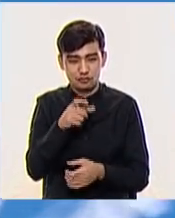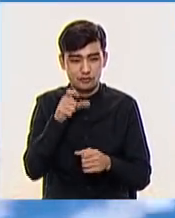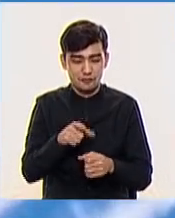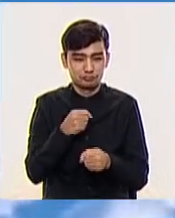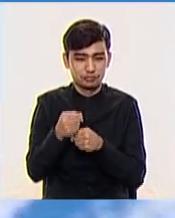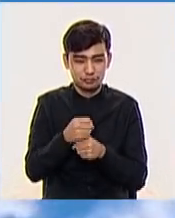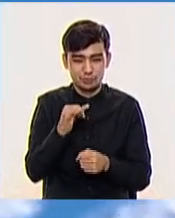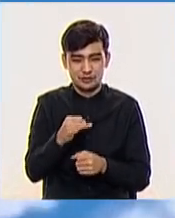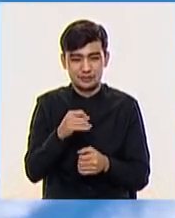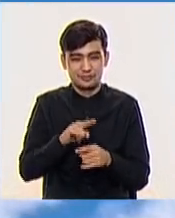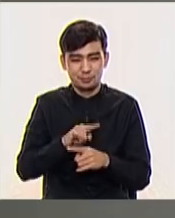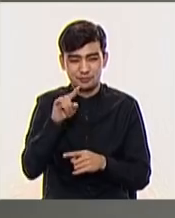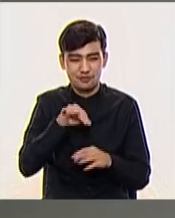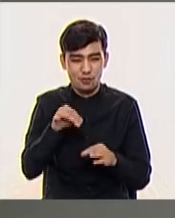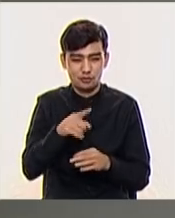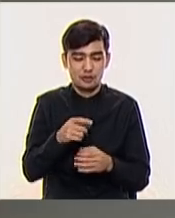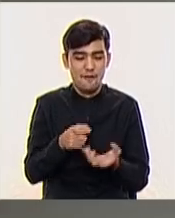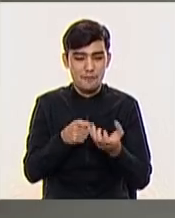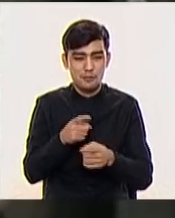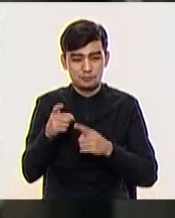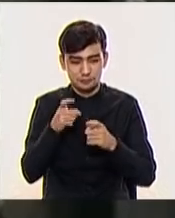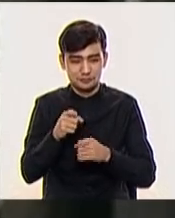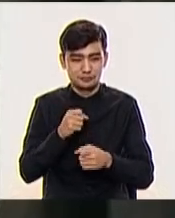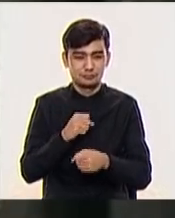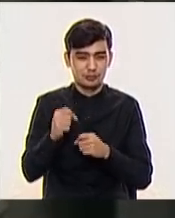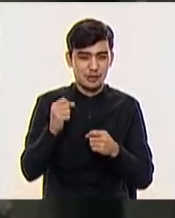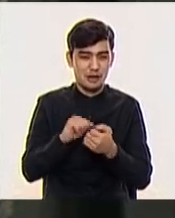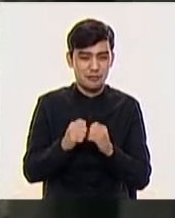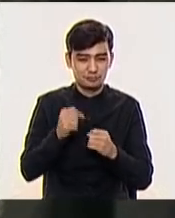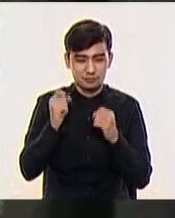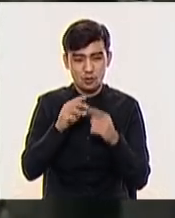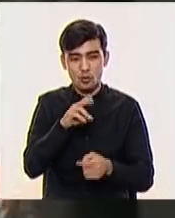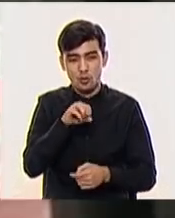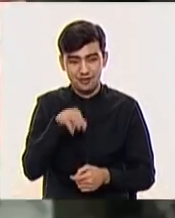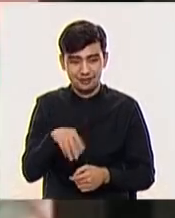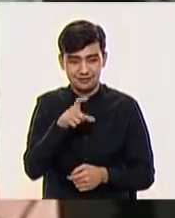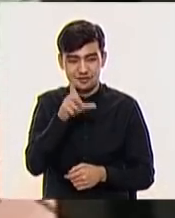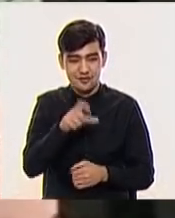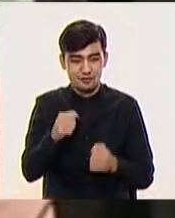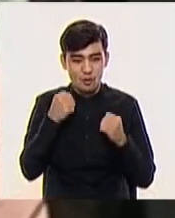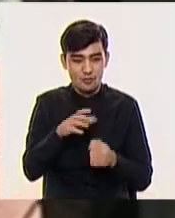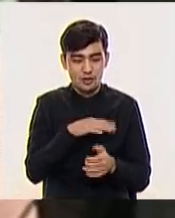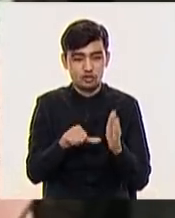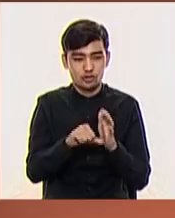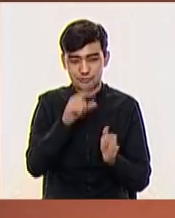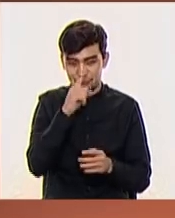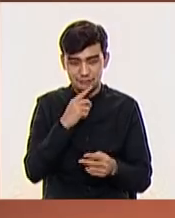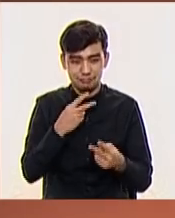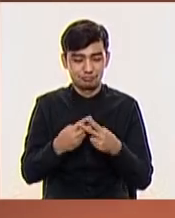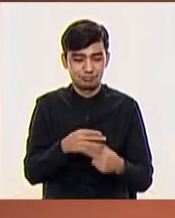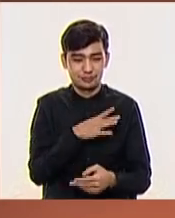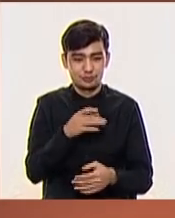үстімен ұшып жүрген тікұшақтарды автоматпен атыңдар деген спортшы Қуат Хамитов шартты түрде 6 айға сотталып та